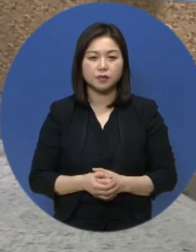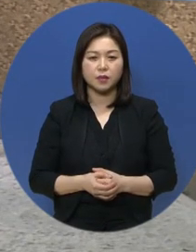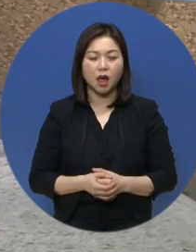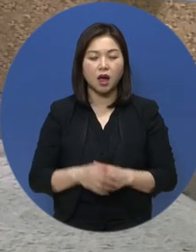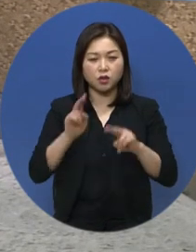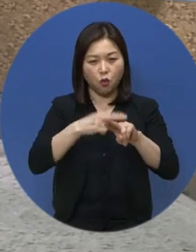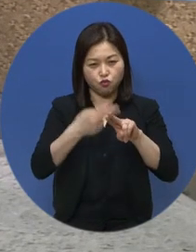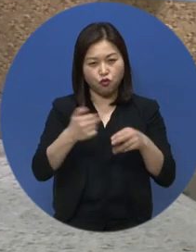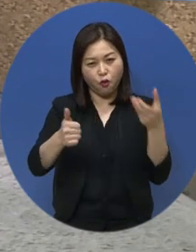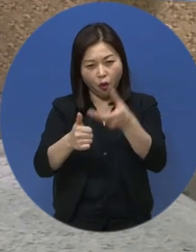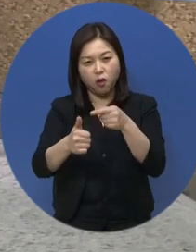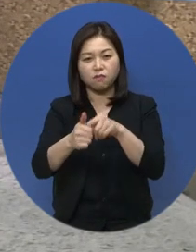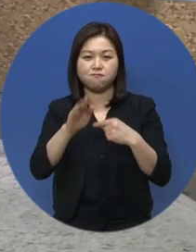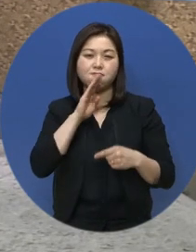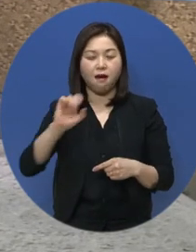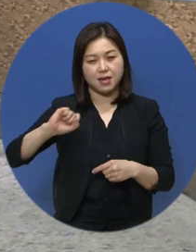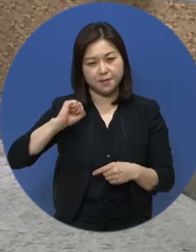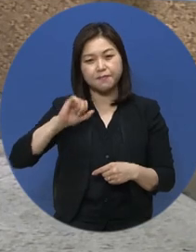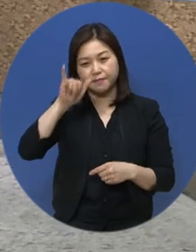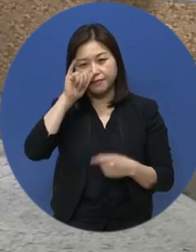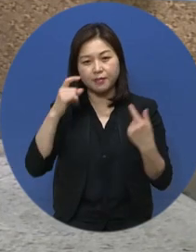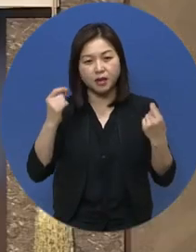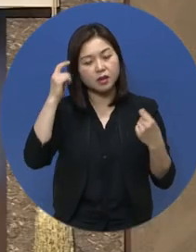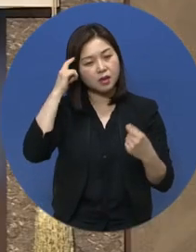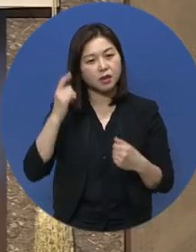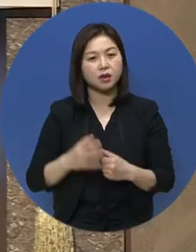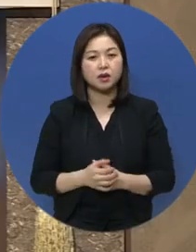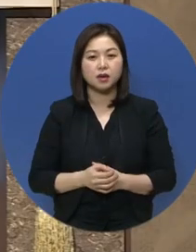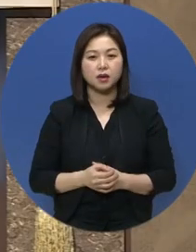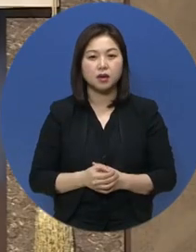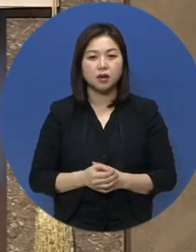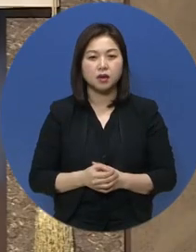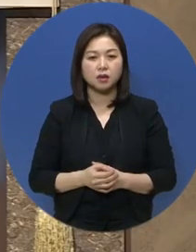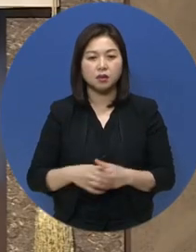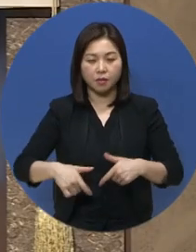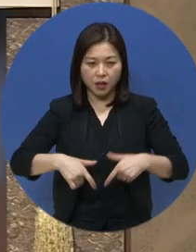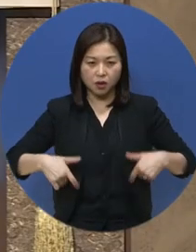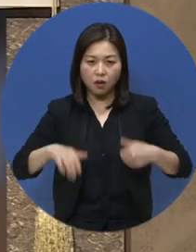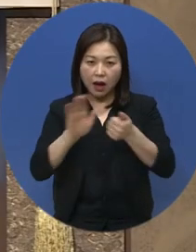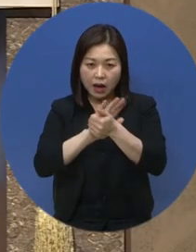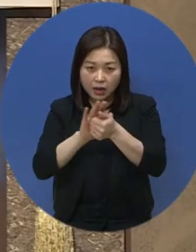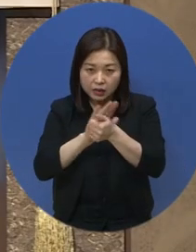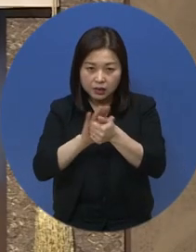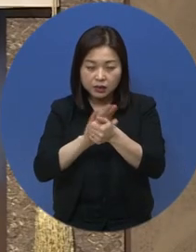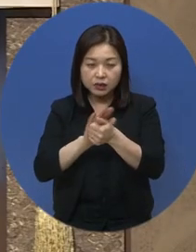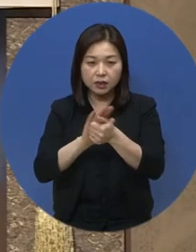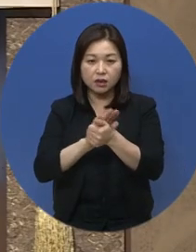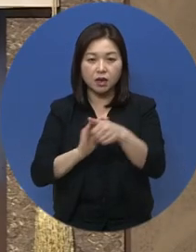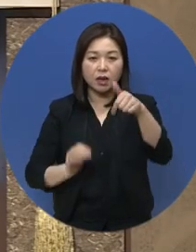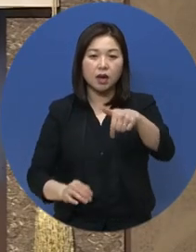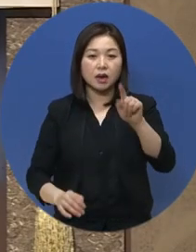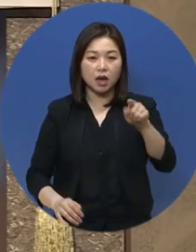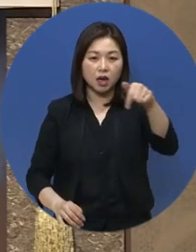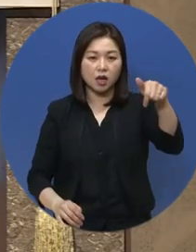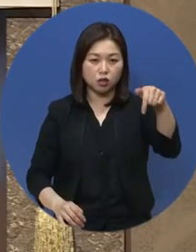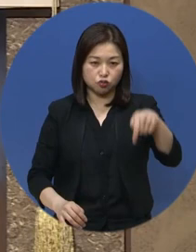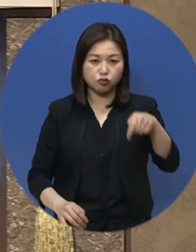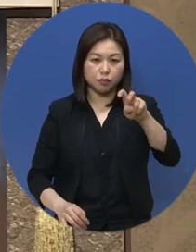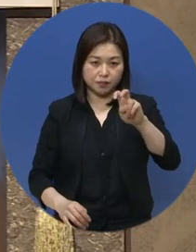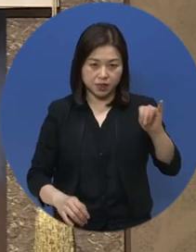있구나 라는 생각도 네. 하게 됐는데 네. 그 아이 그 배려하는 그 가꾸미들 대학생 봉사를 가꾸미라 그러는데